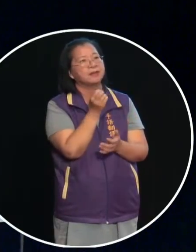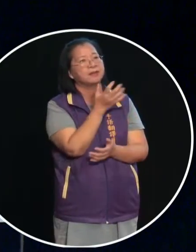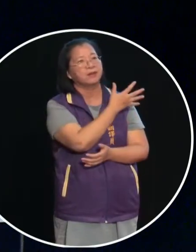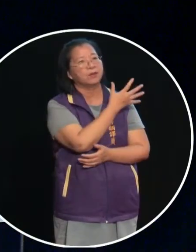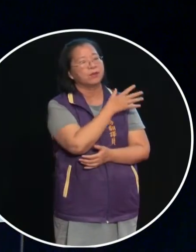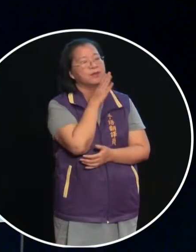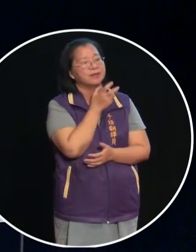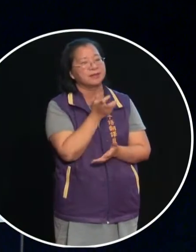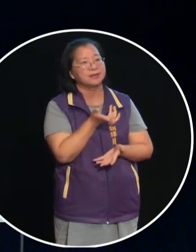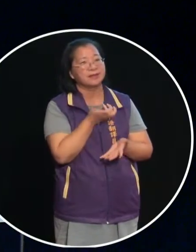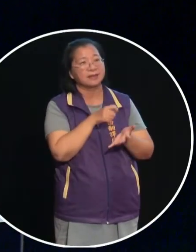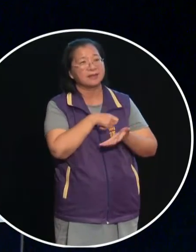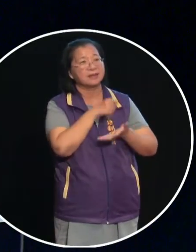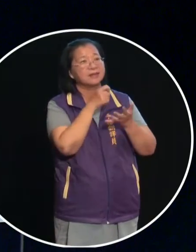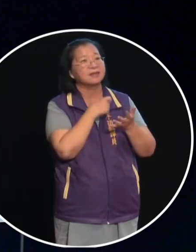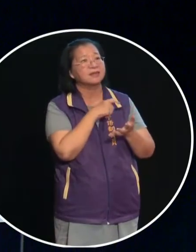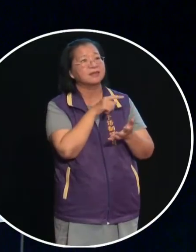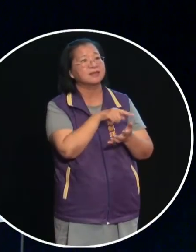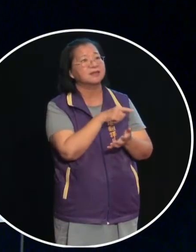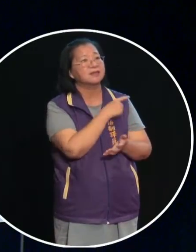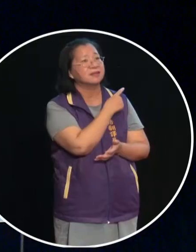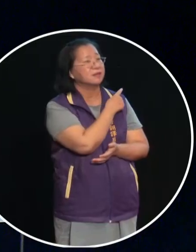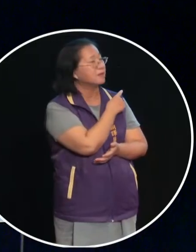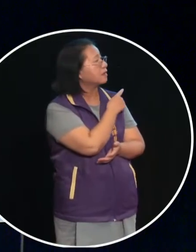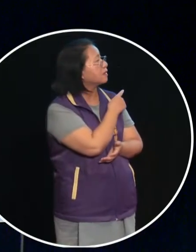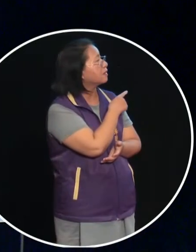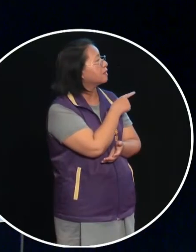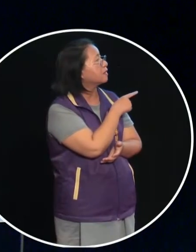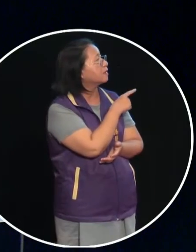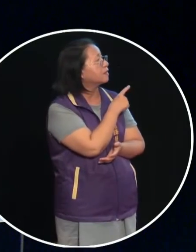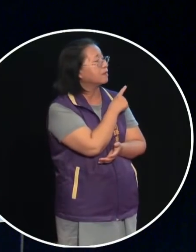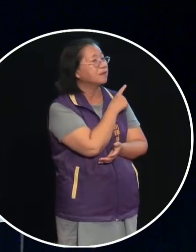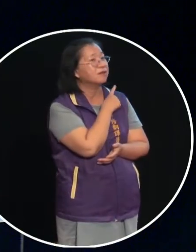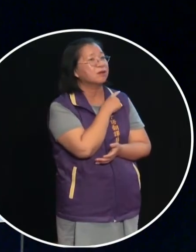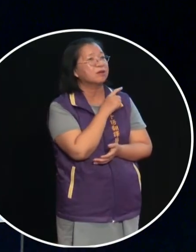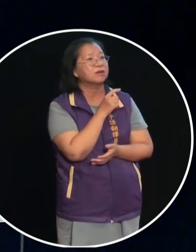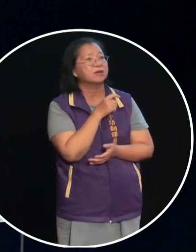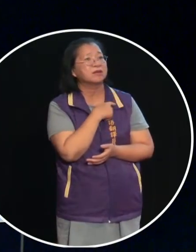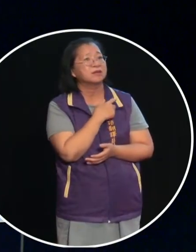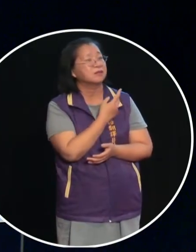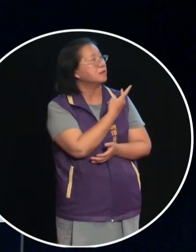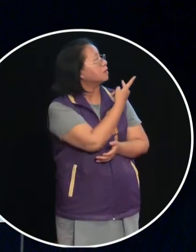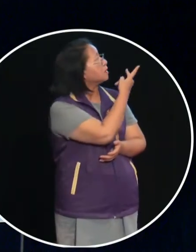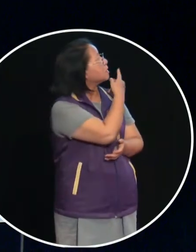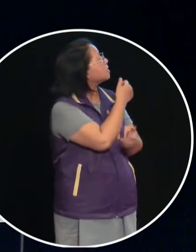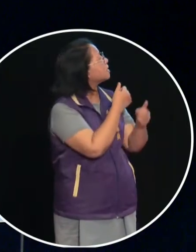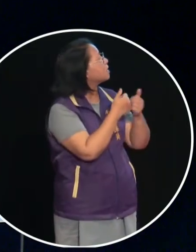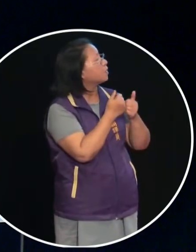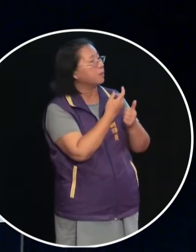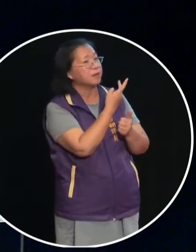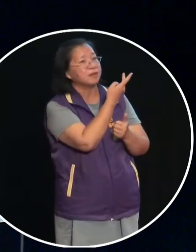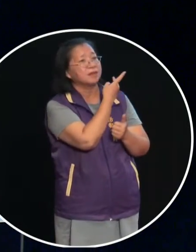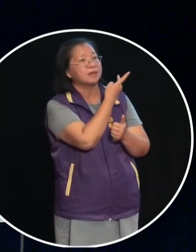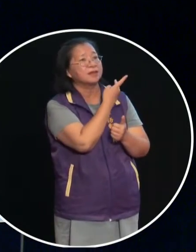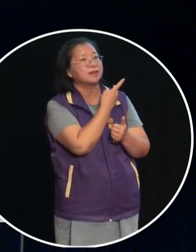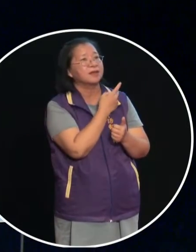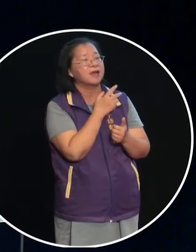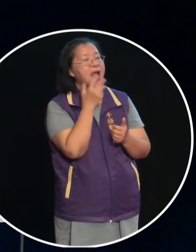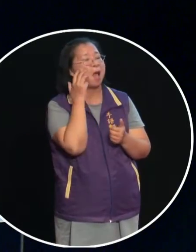提到说要跟这个红池会，那红池会里面两大支柱，这个麻生派跟这